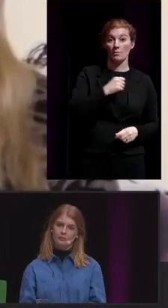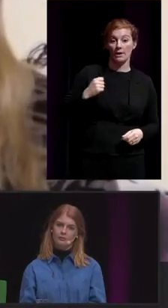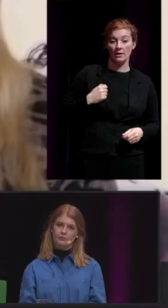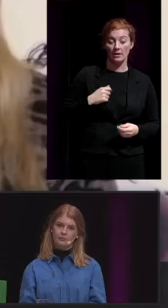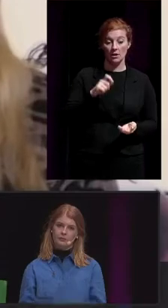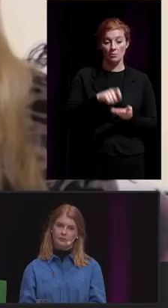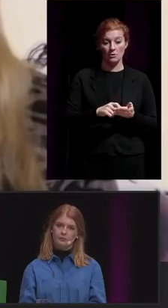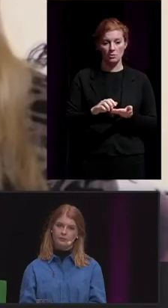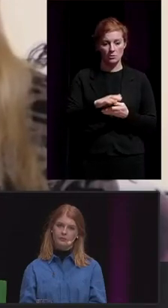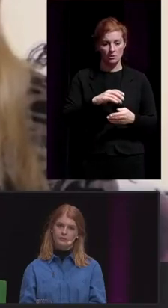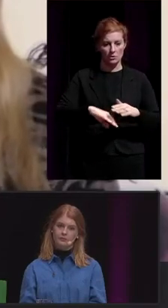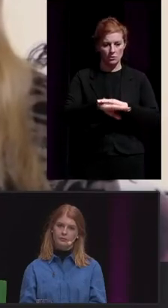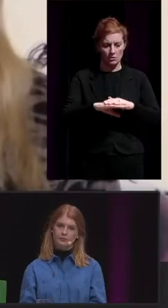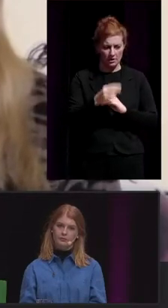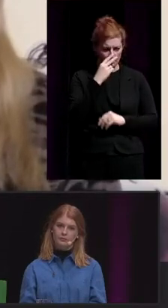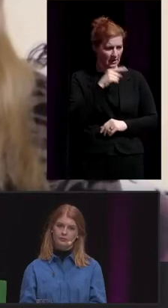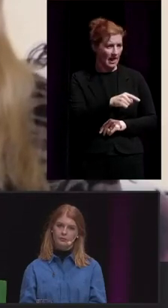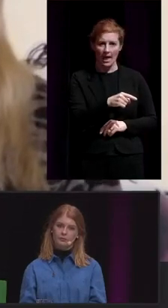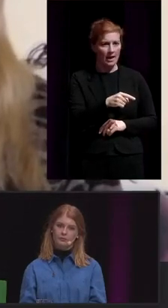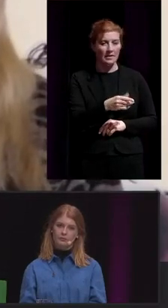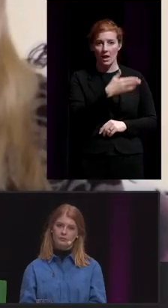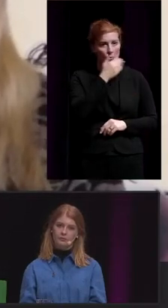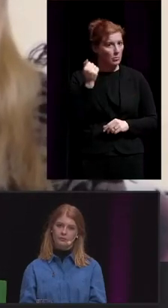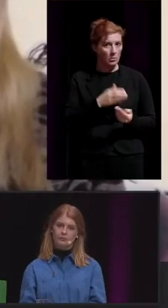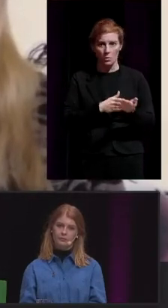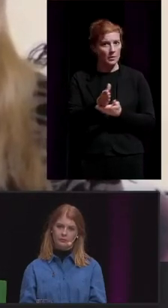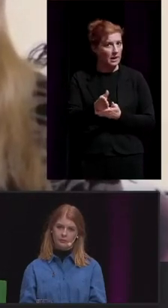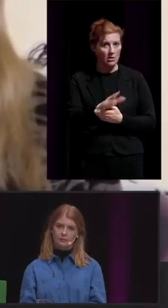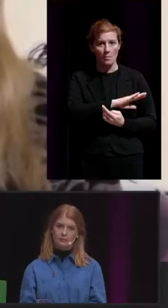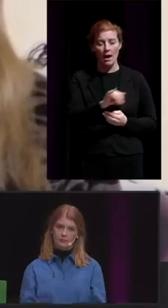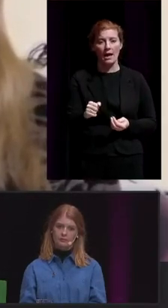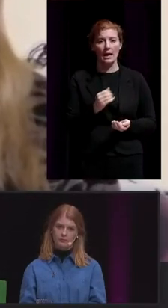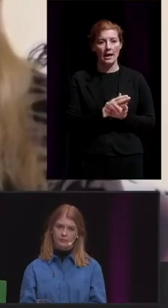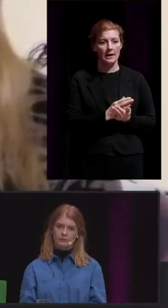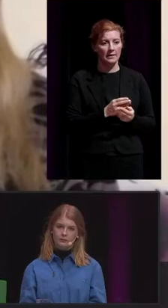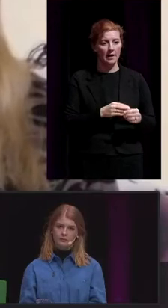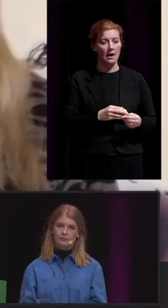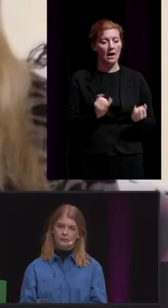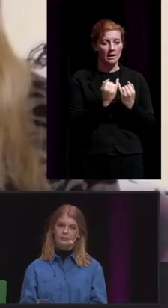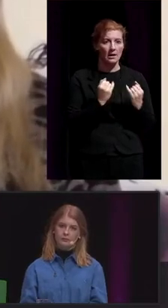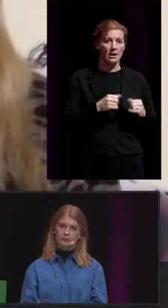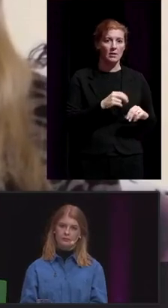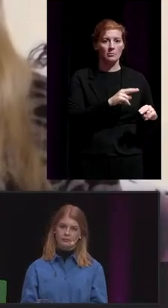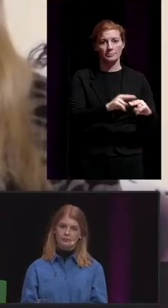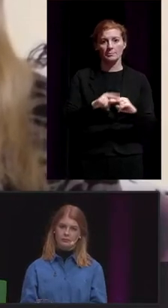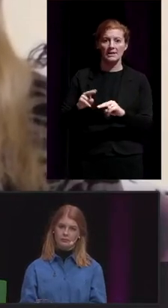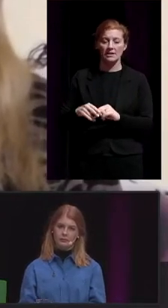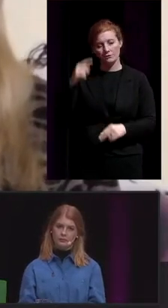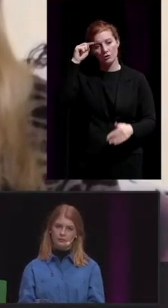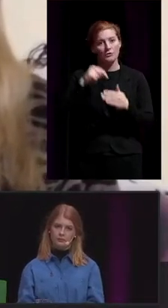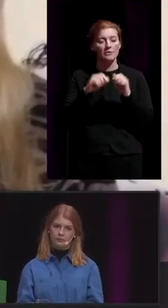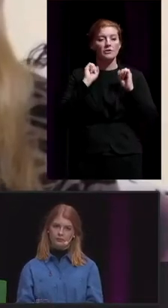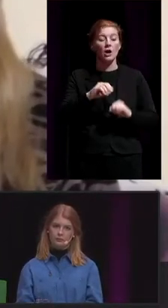beslutsunderlag där vi ser att nej, men det här har inte gått igenom de instanser som krävs för att vi ska ha barnperspektivet, och